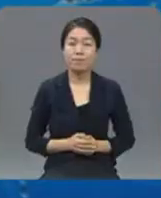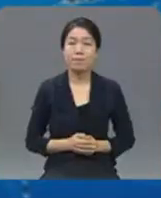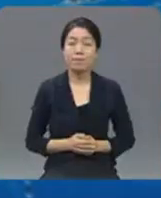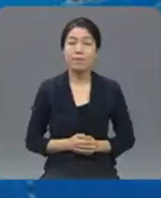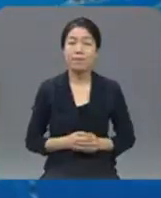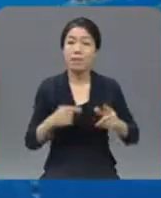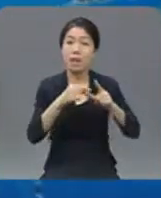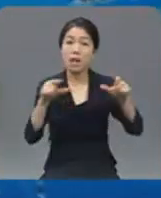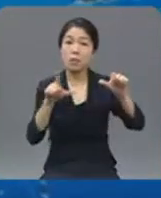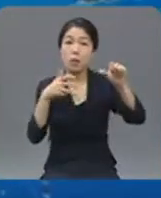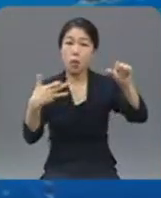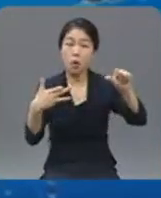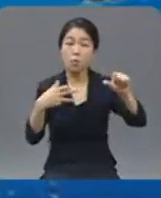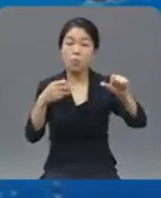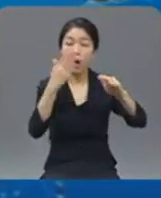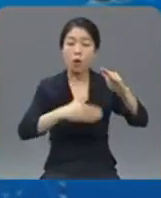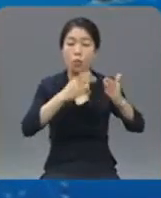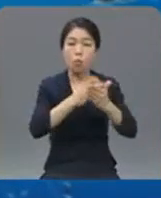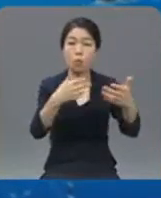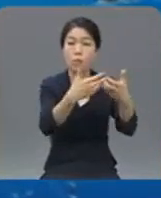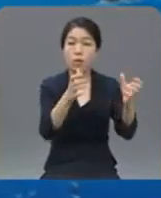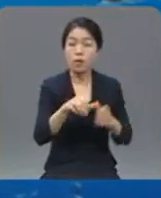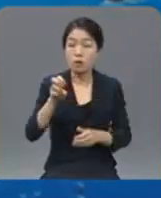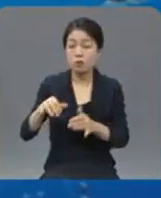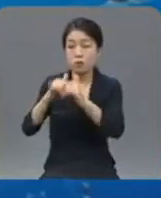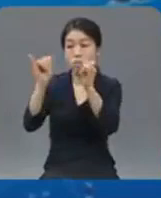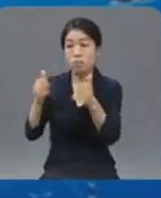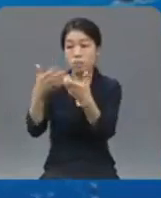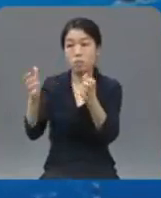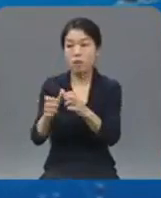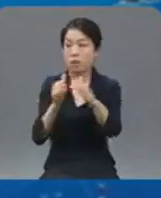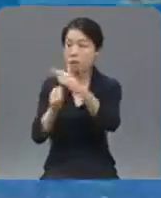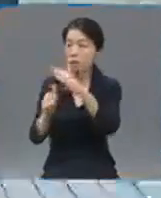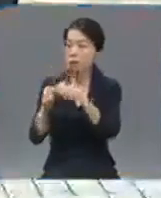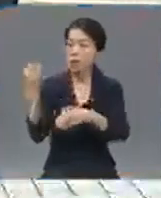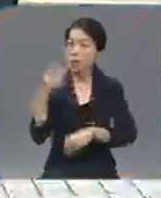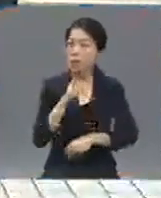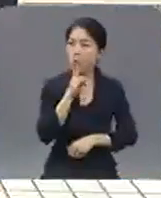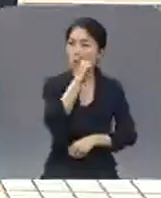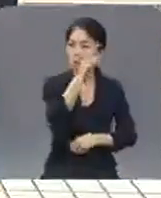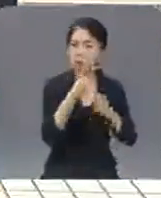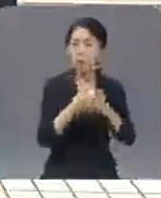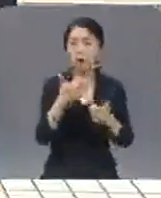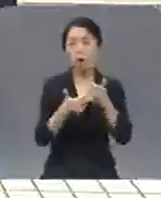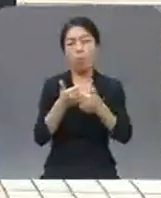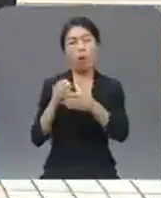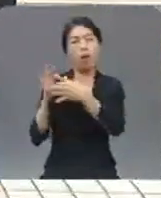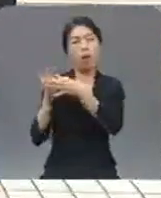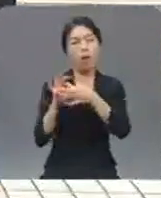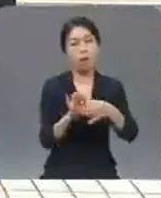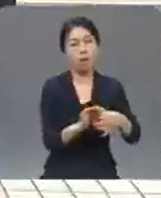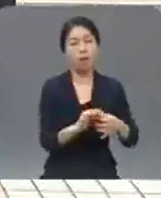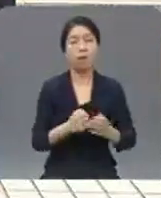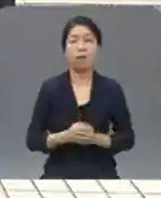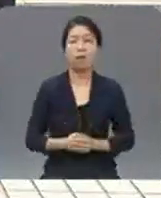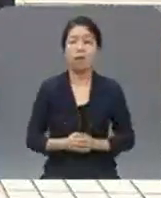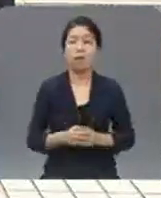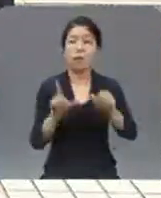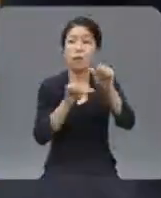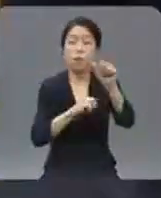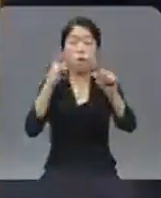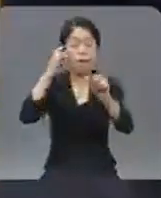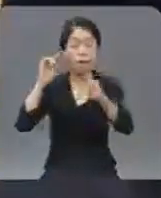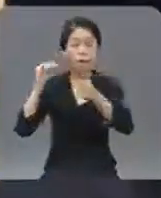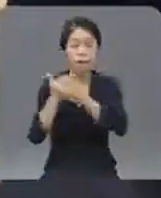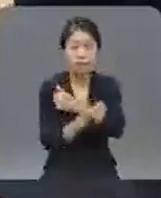일부 5.18 공법단체가 광주지역 시민사회단체 대표 등을 추가로 고소하며 갈등이 이어지고 있습니다 5월